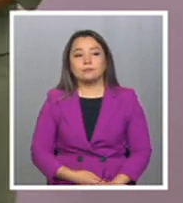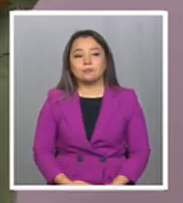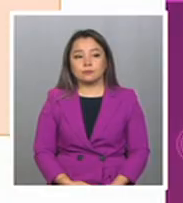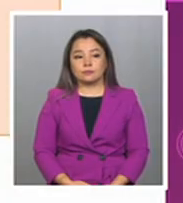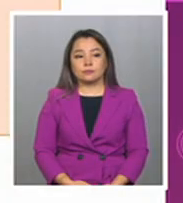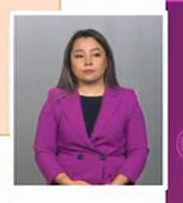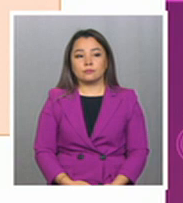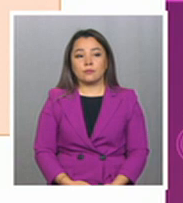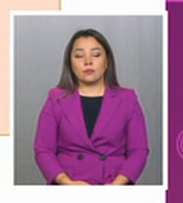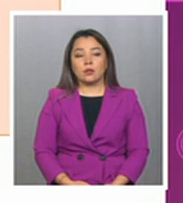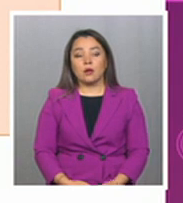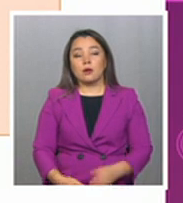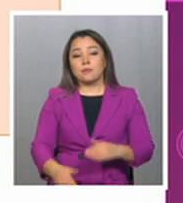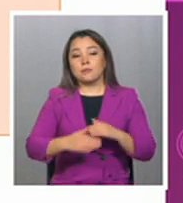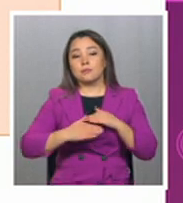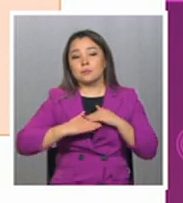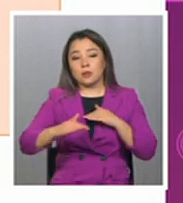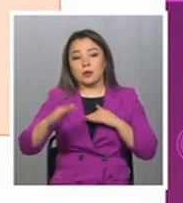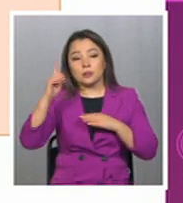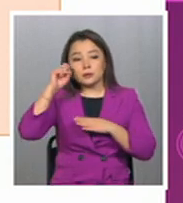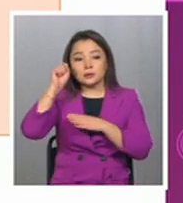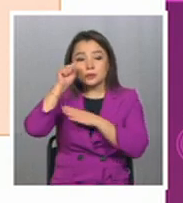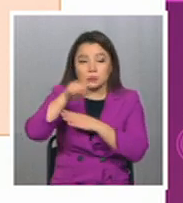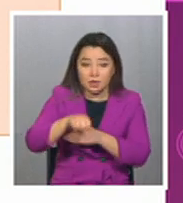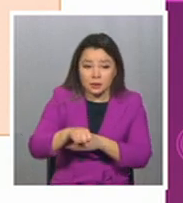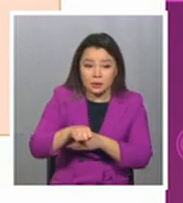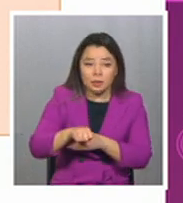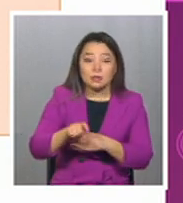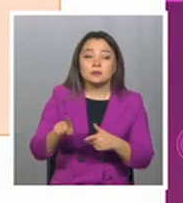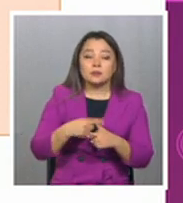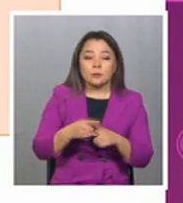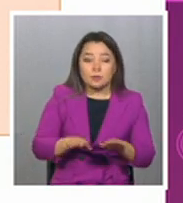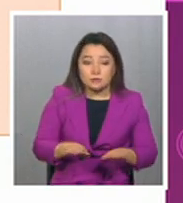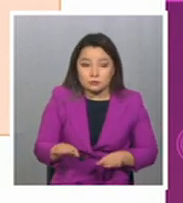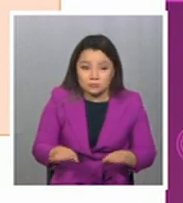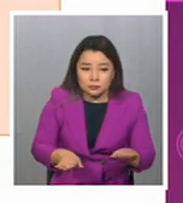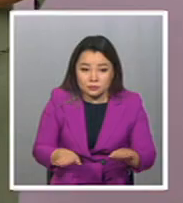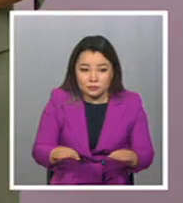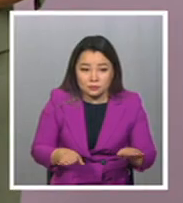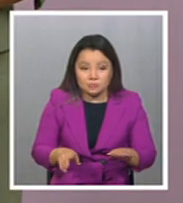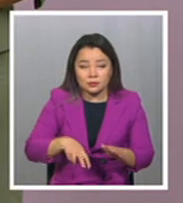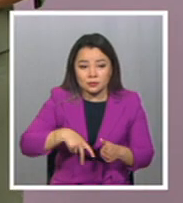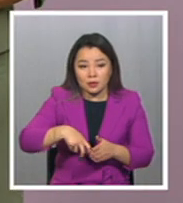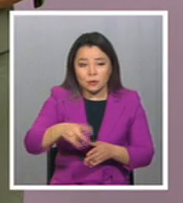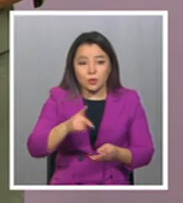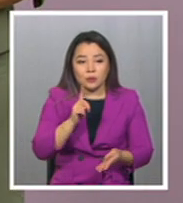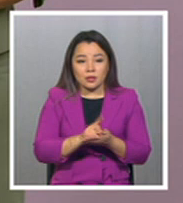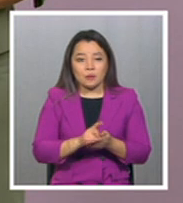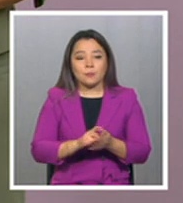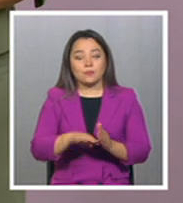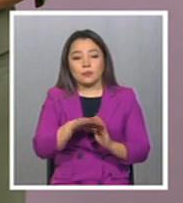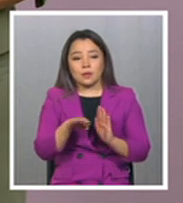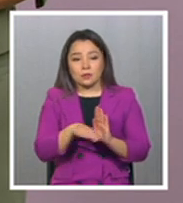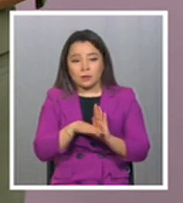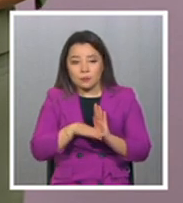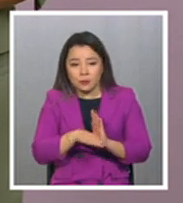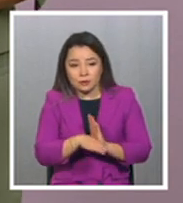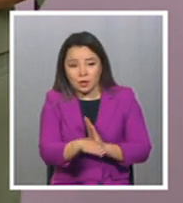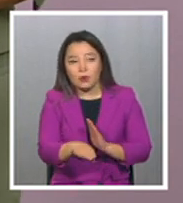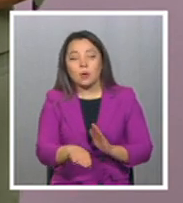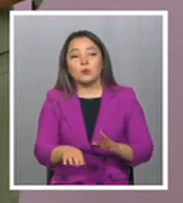Және еденге жақын еңкейіп, немесе еңбектеп жүру керек екен. Балалар, өрт болғанда